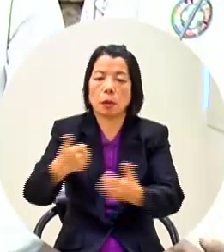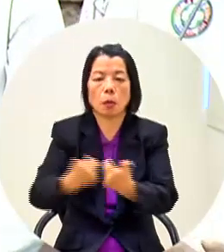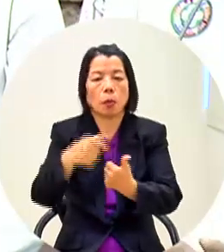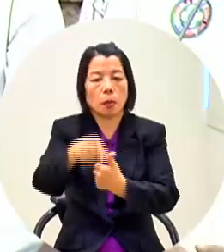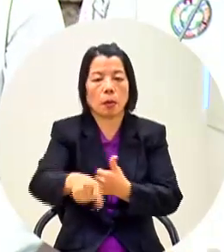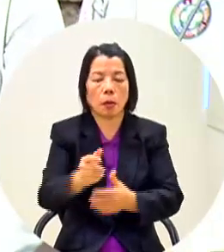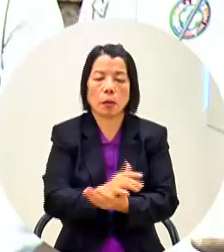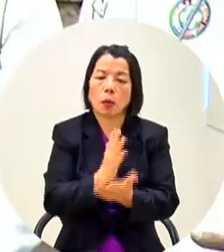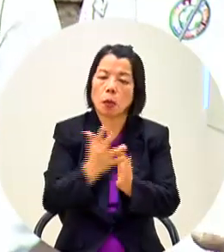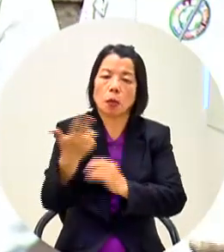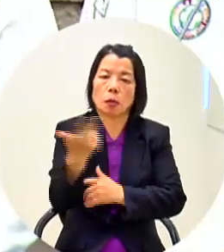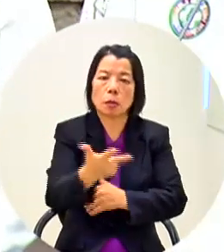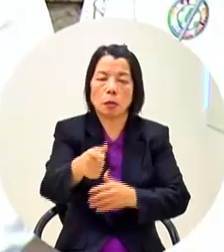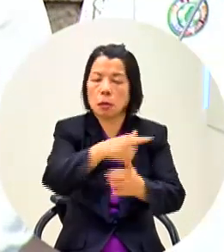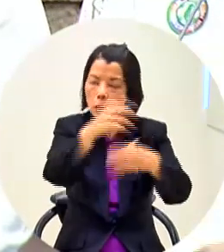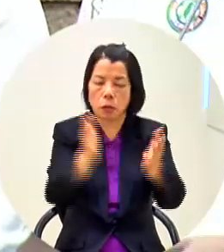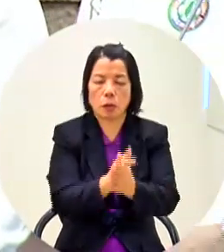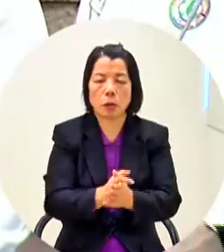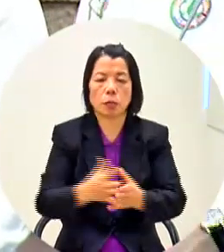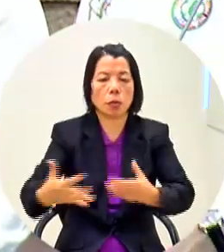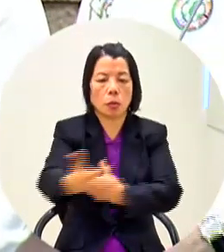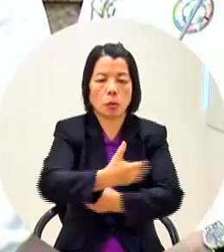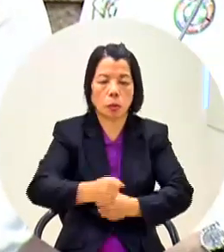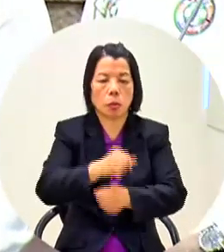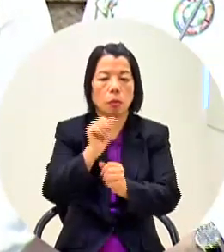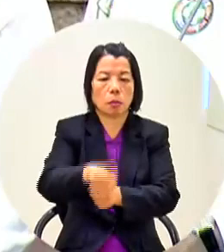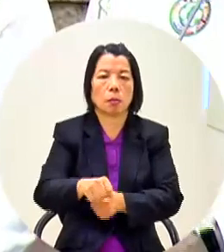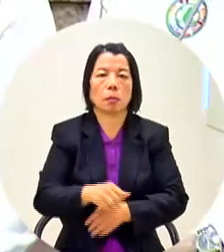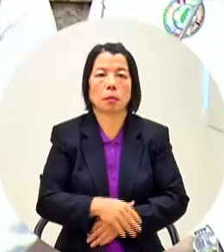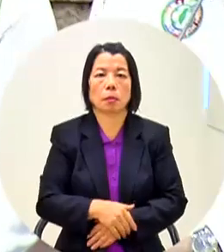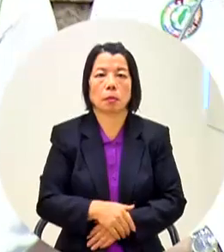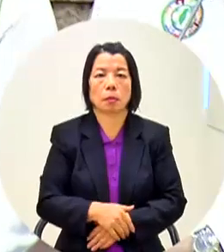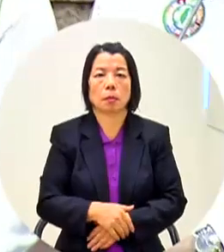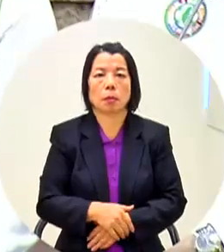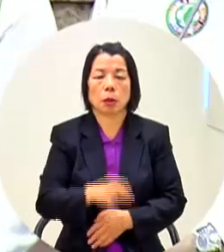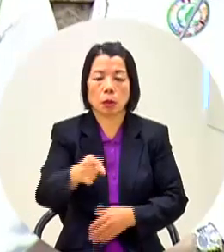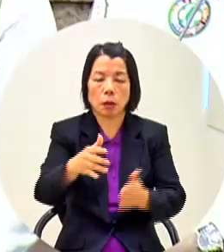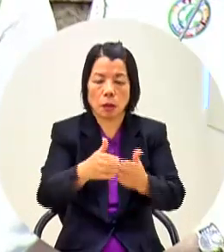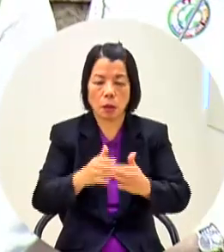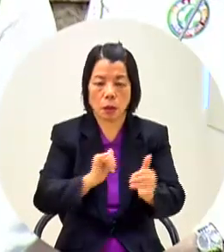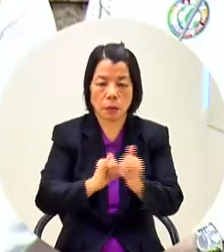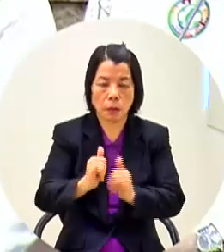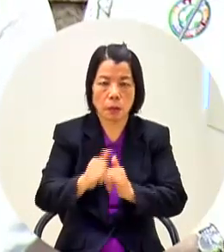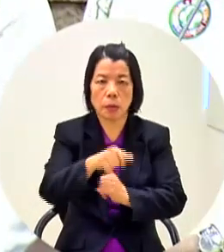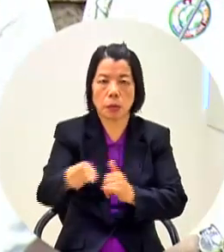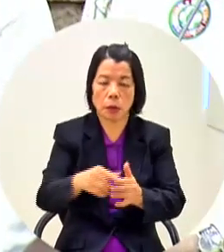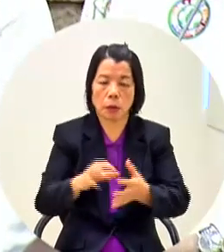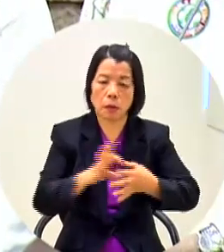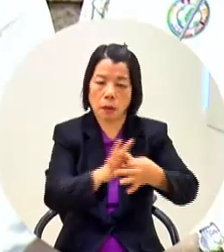7大诉求，你几乎照单全收。看一下这个民间防疫联盟的成员他们的背